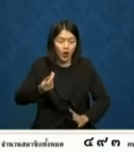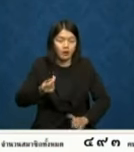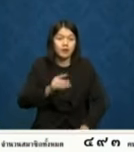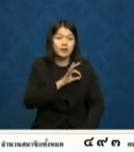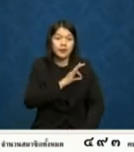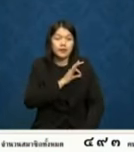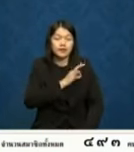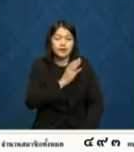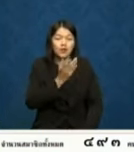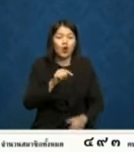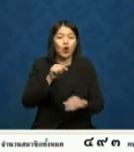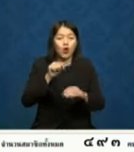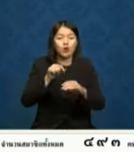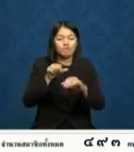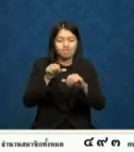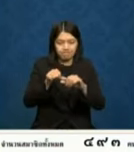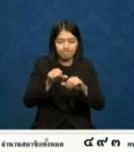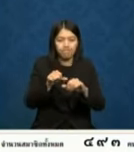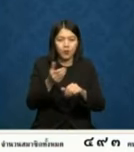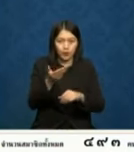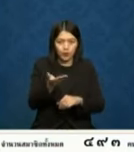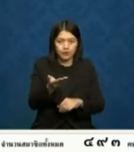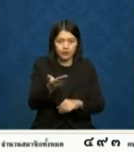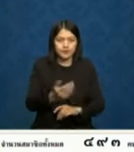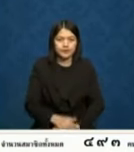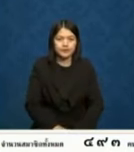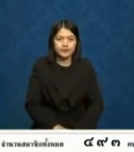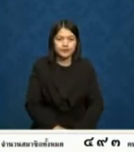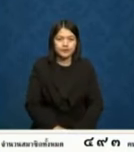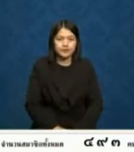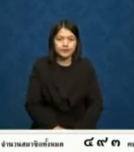เอ่อกดปุ่มแสดงตนเลยนะครับ